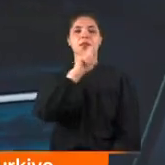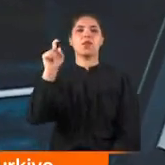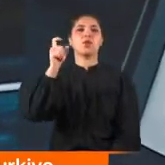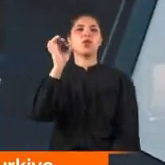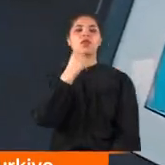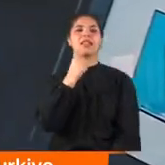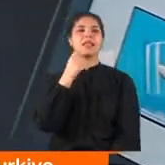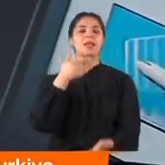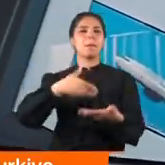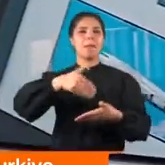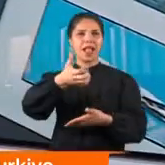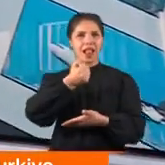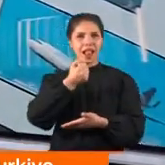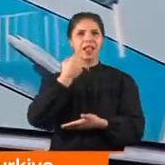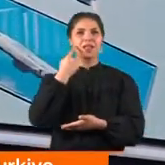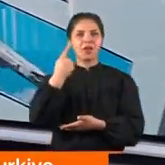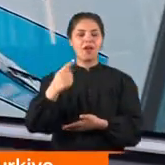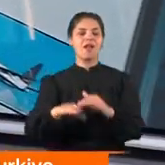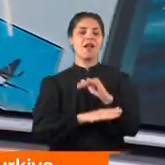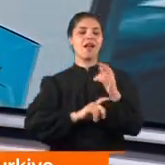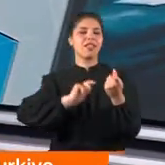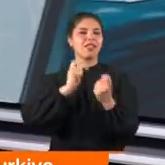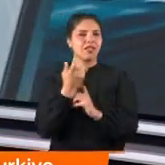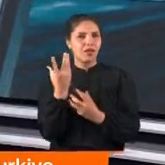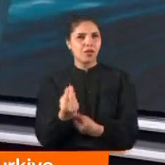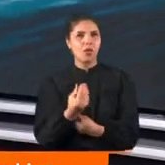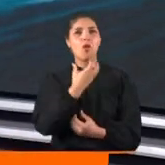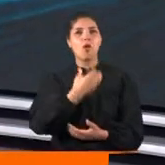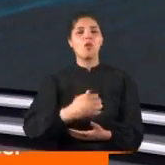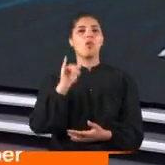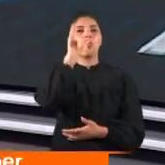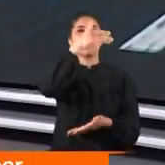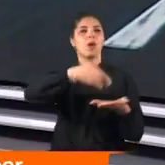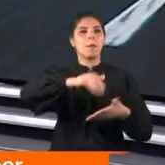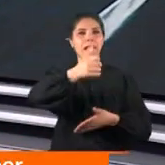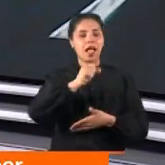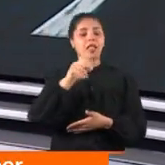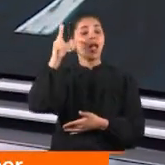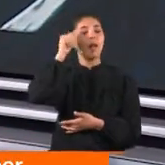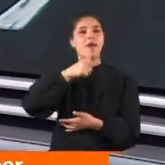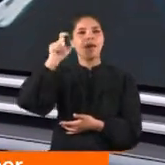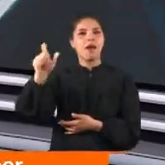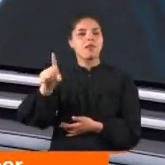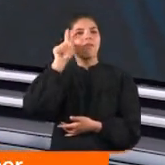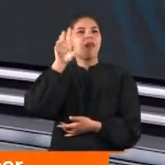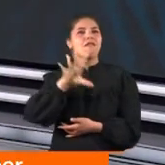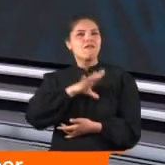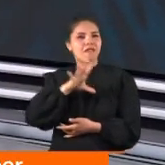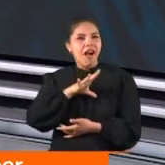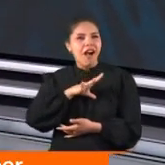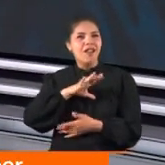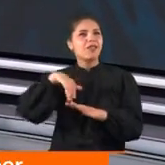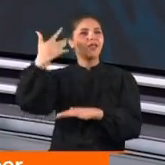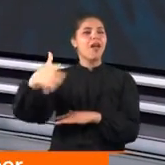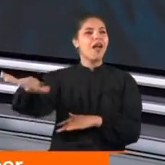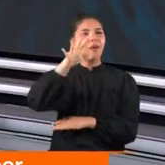1990 yılında aldığı bilet hayatı değişen bir yolcunun hikayesiyle devam edeceğiz. Ömürlük uçak bileti alan Amerikalı'nın ne kadar mantıklı bir yatırım yaptığı